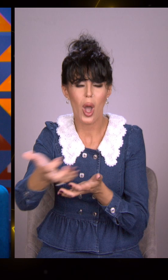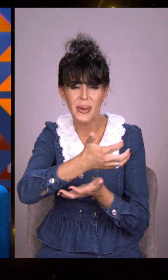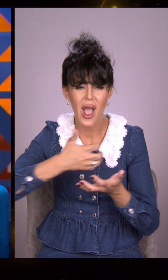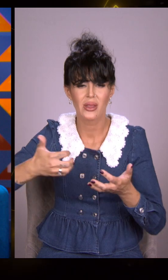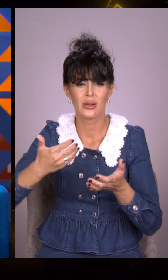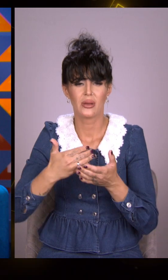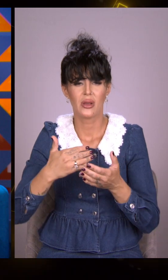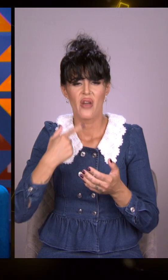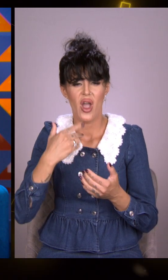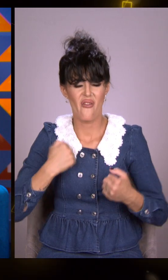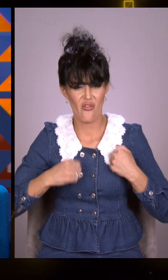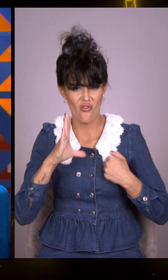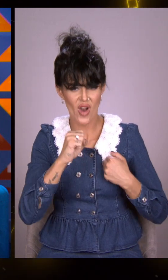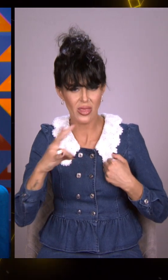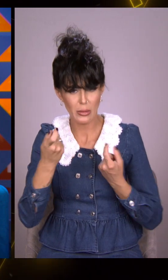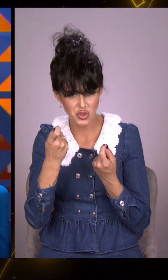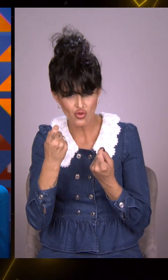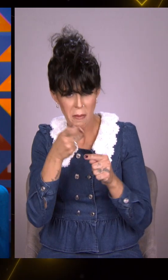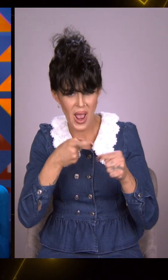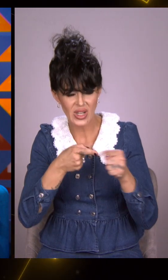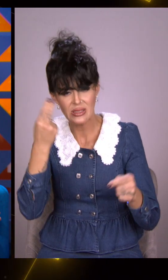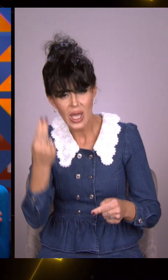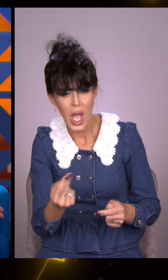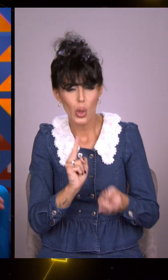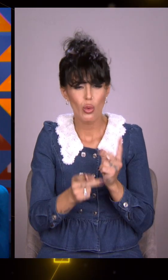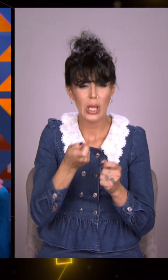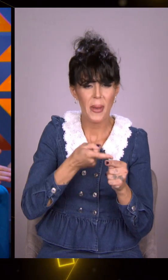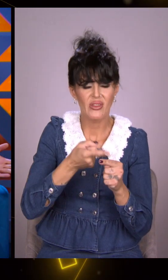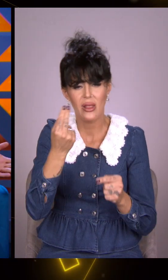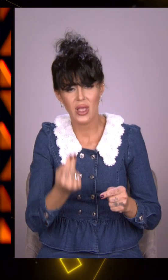трохи ванна вціліла, трохи кухні вціліло, ну, що могли.